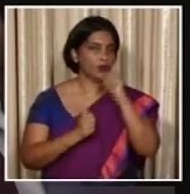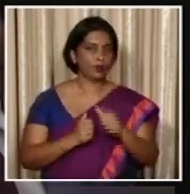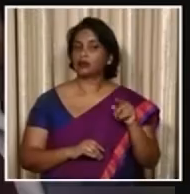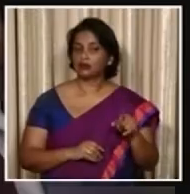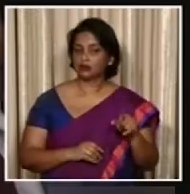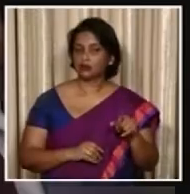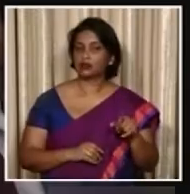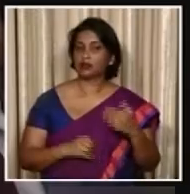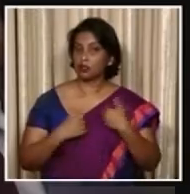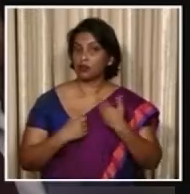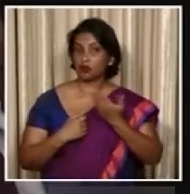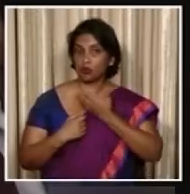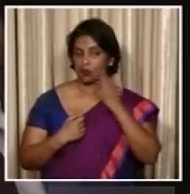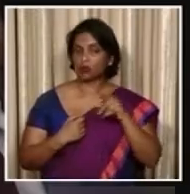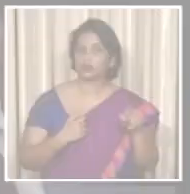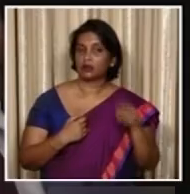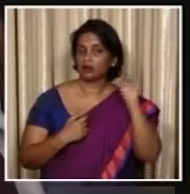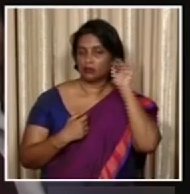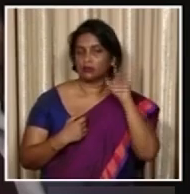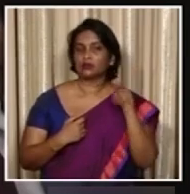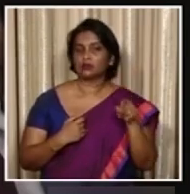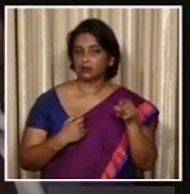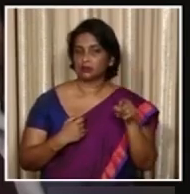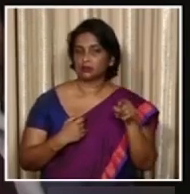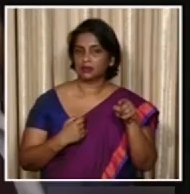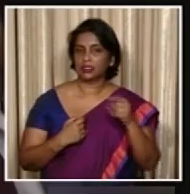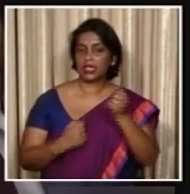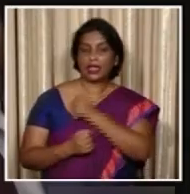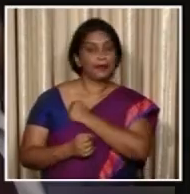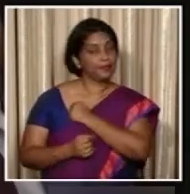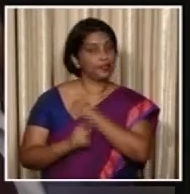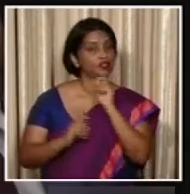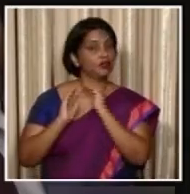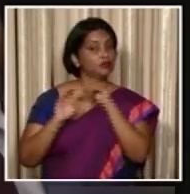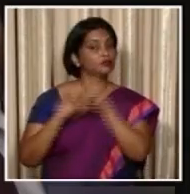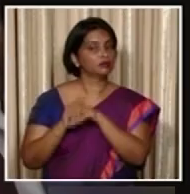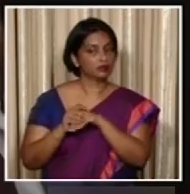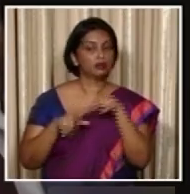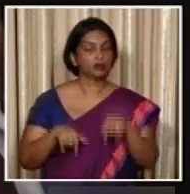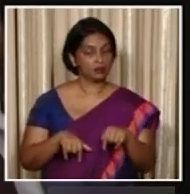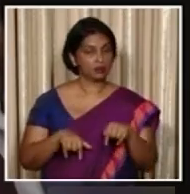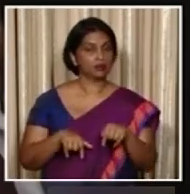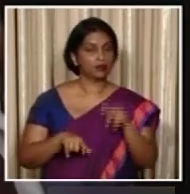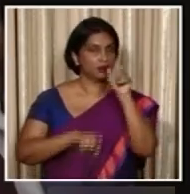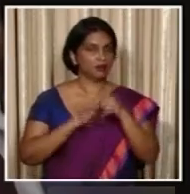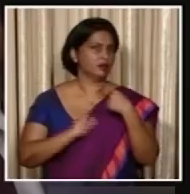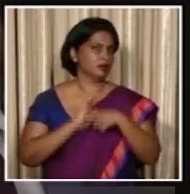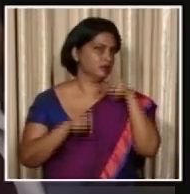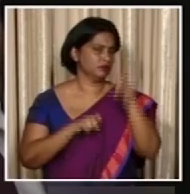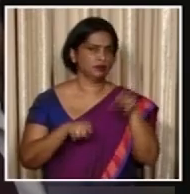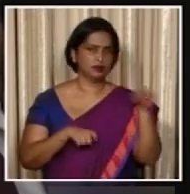ബെരി ഉണ അപ്പിട പുലുവങ്കമ ലബില തിയനോ ദനഗന്ന അപേ താനാപതി കാര്യാലയ ഹരഹ ദനട അപേ കിസിദു